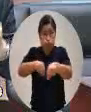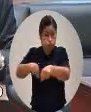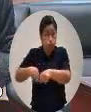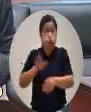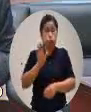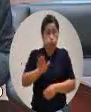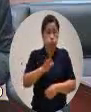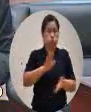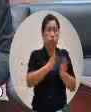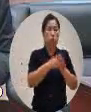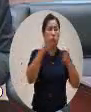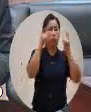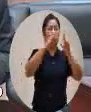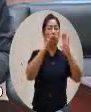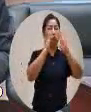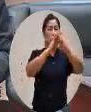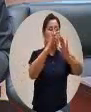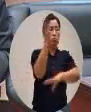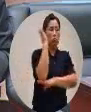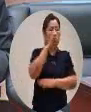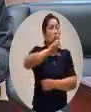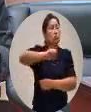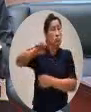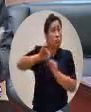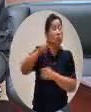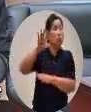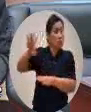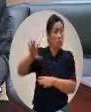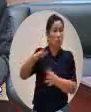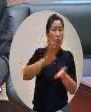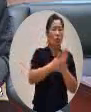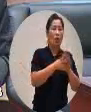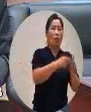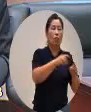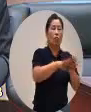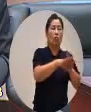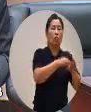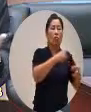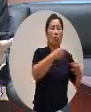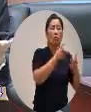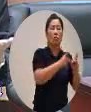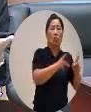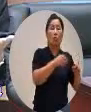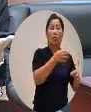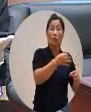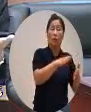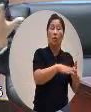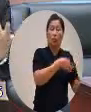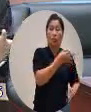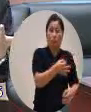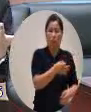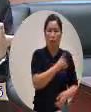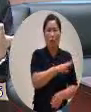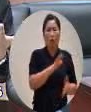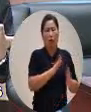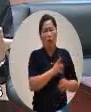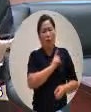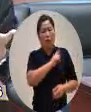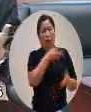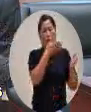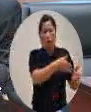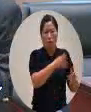這個高雄市政府轉移給市政府所以對他們來講他們其實是很無難